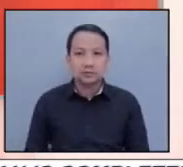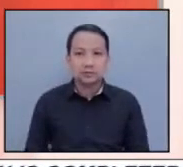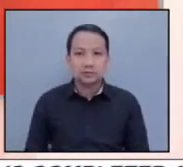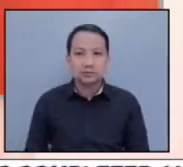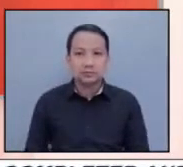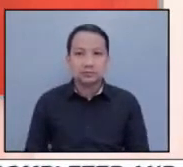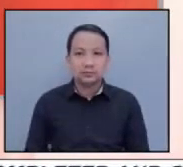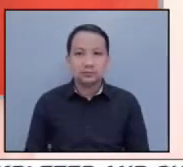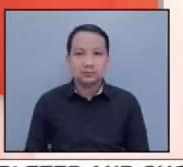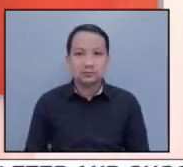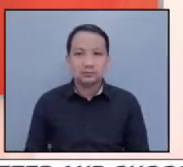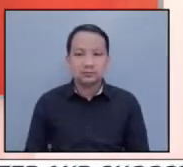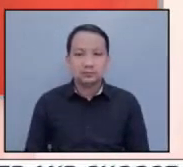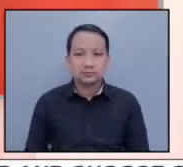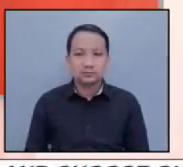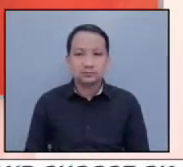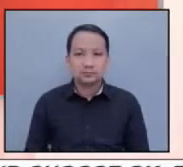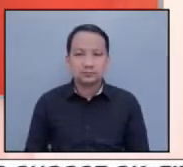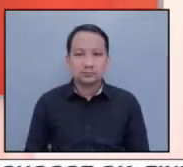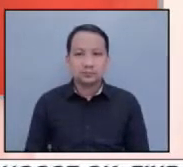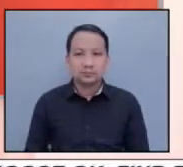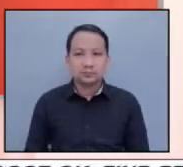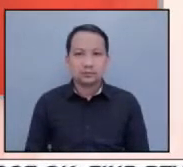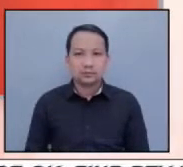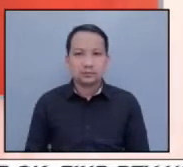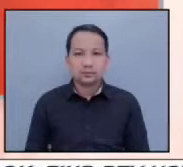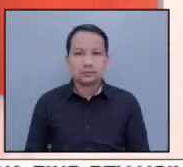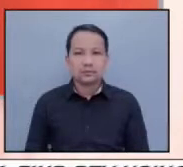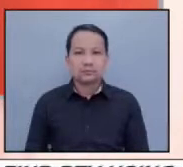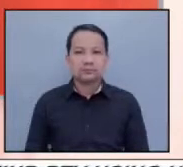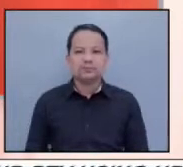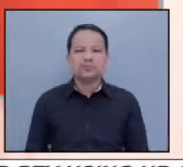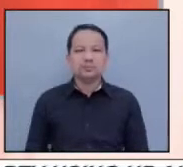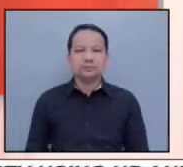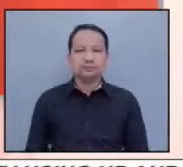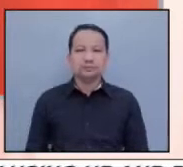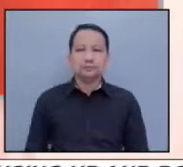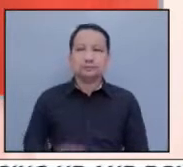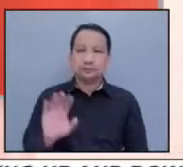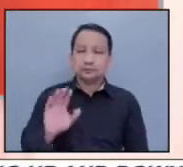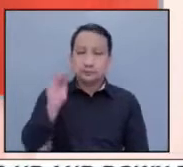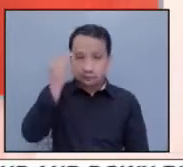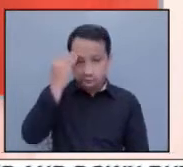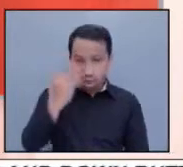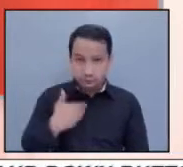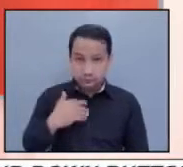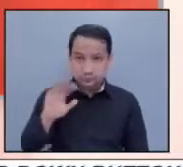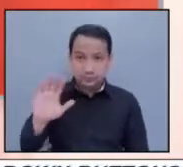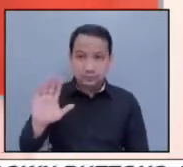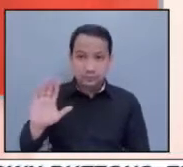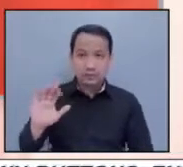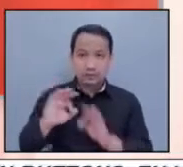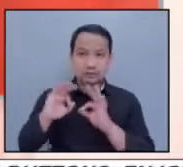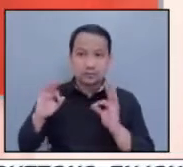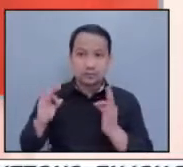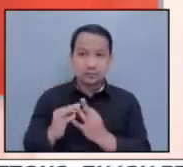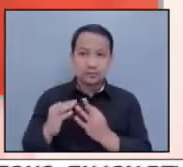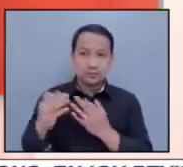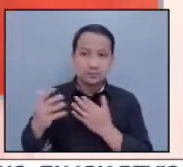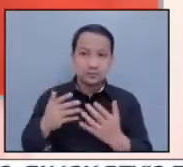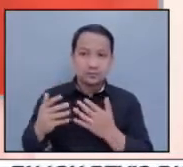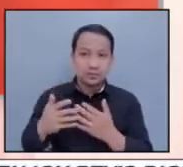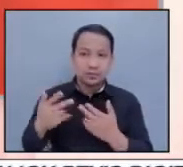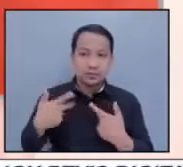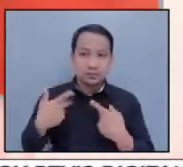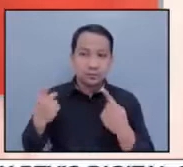Julin? Yes, sir. Ayos, madam. Okay, ang tanong ko, sa inyong pamilya, kasi baka mamaya may epekto dito